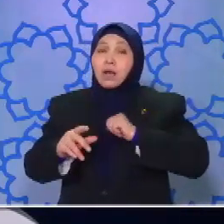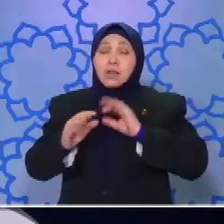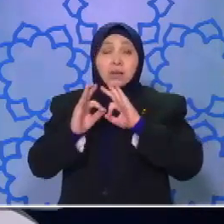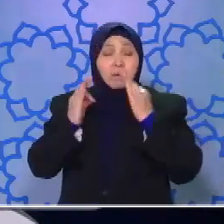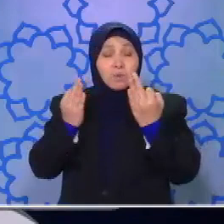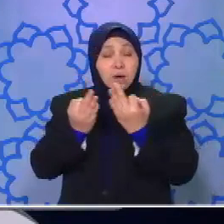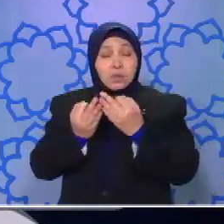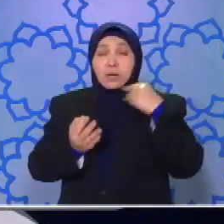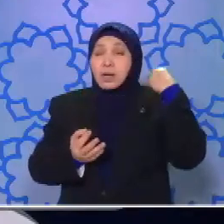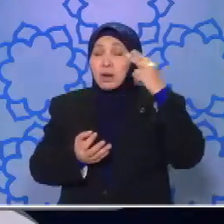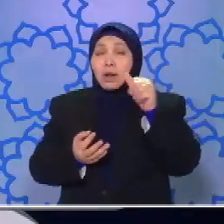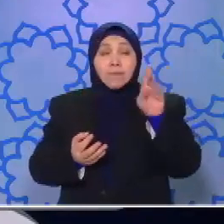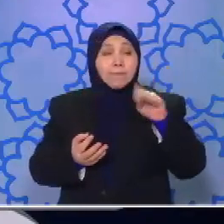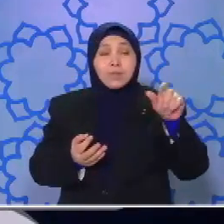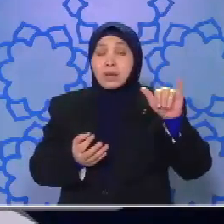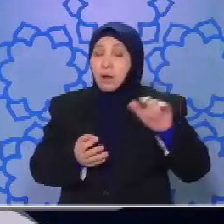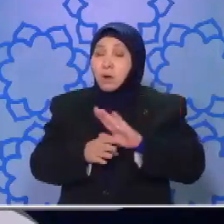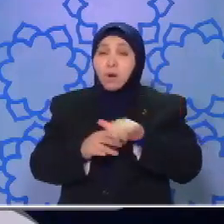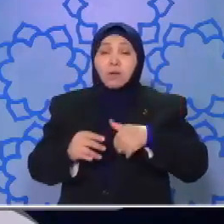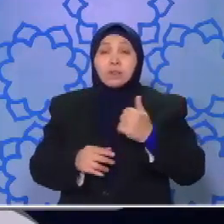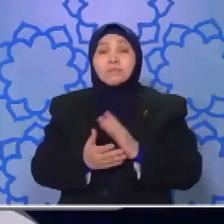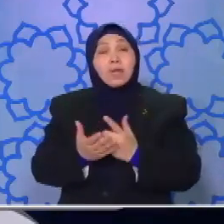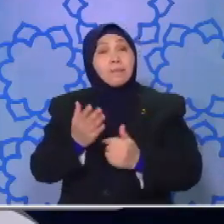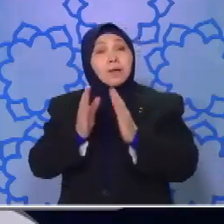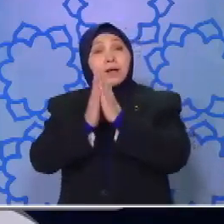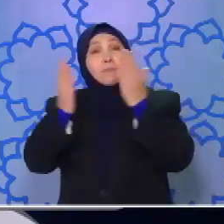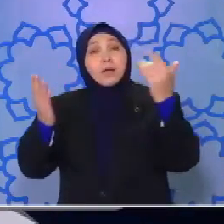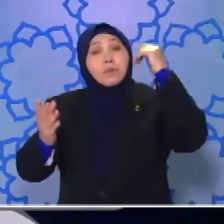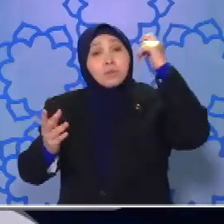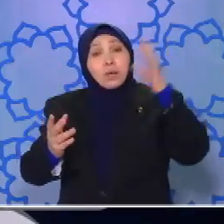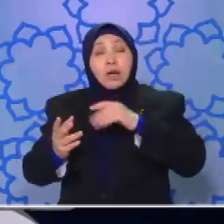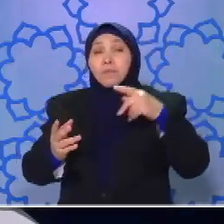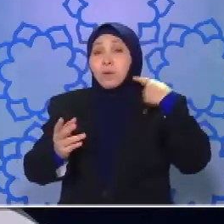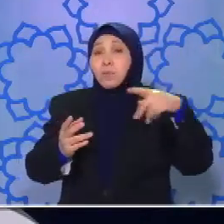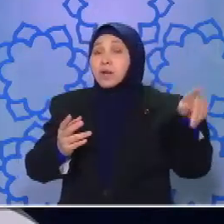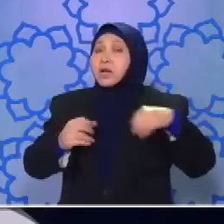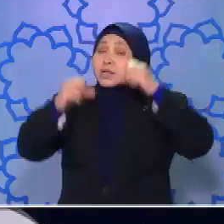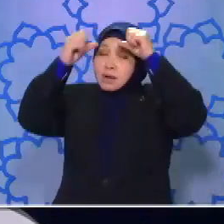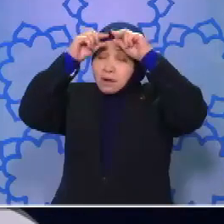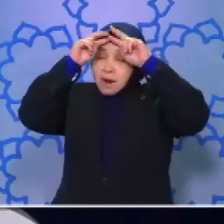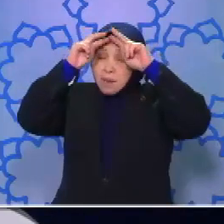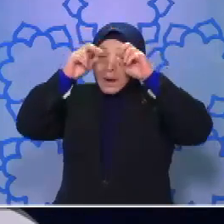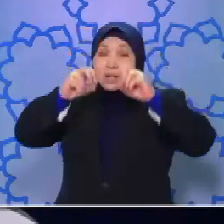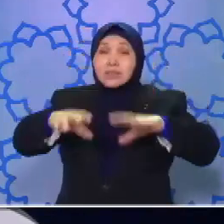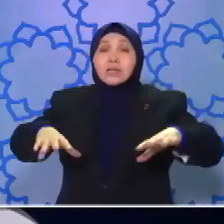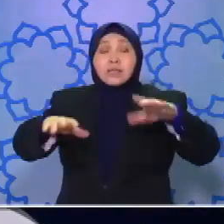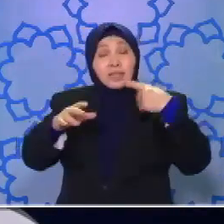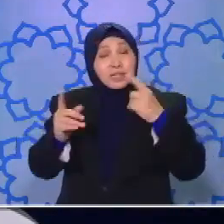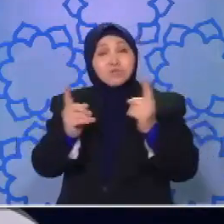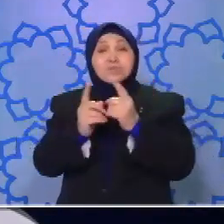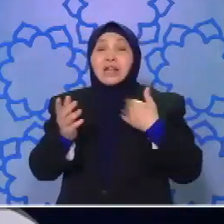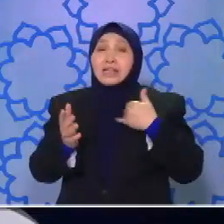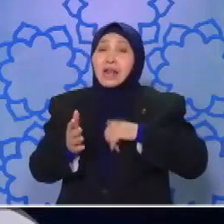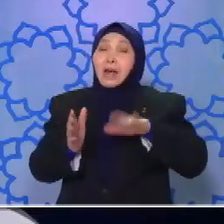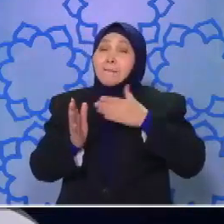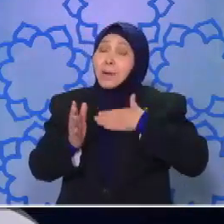wa ala alihi washabbihi ajma'in. Amma ba'du. Apa khabar tuan-tuan dan puan yang dirahmati Allah sekalian? Kita bertemu dalam My Quran Time baca faham amal.